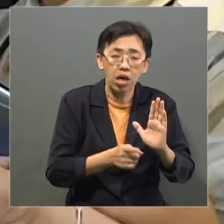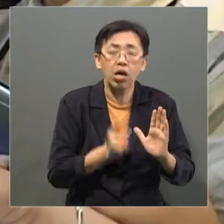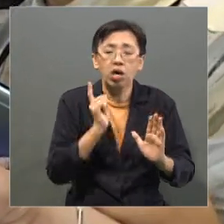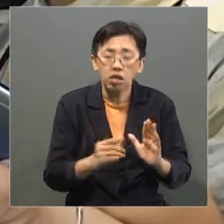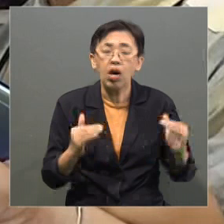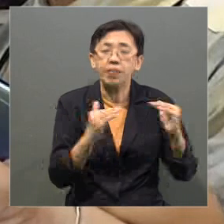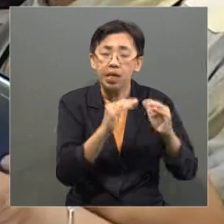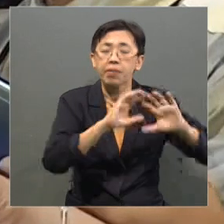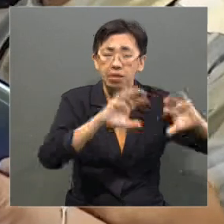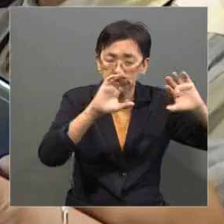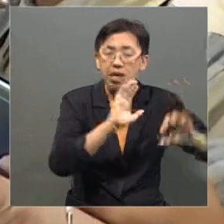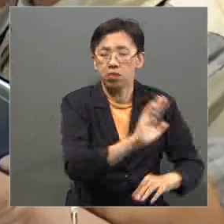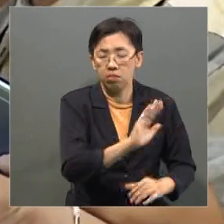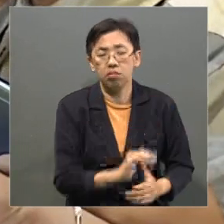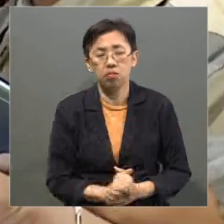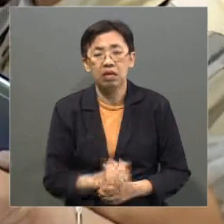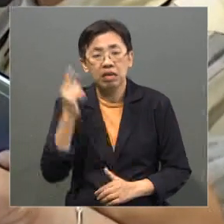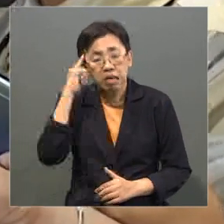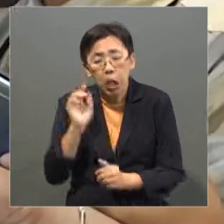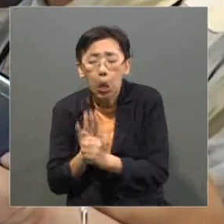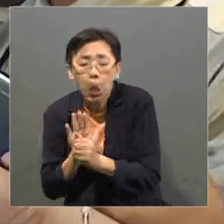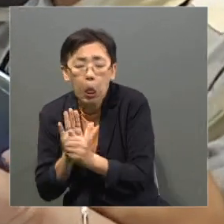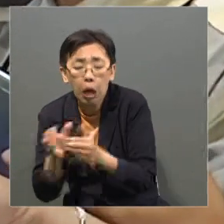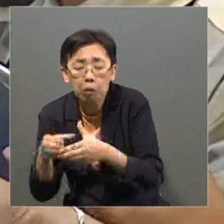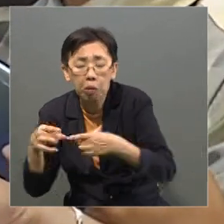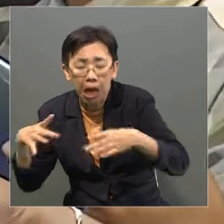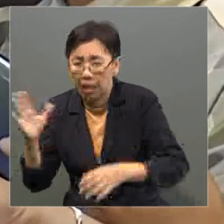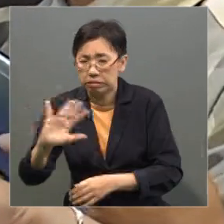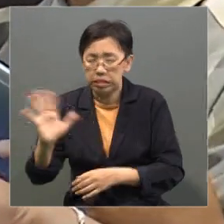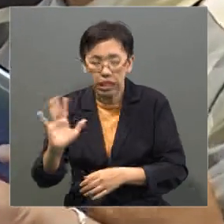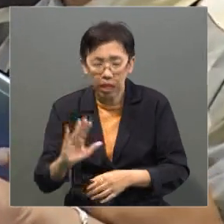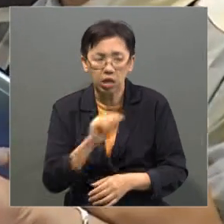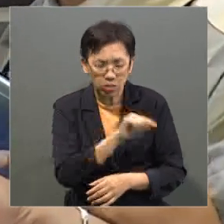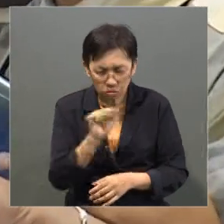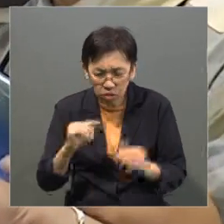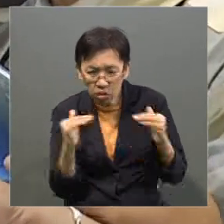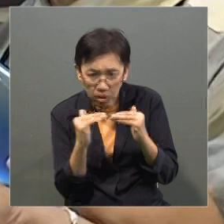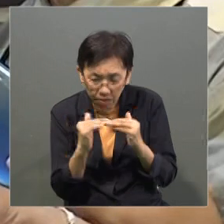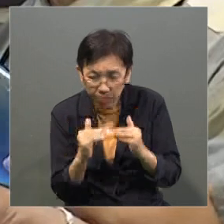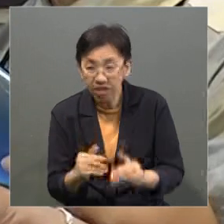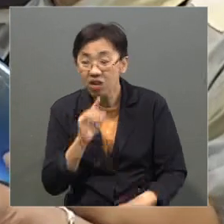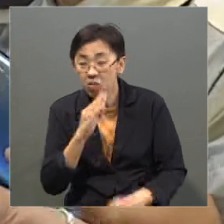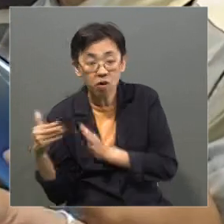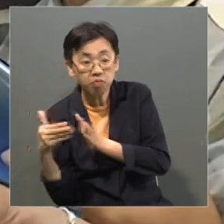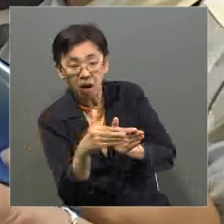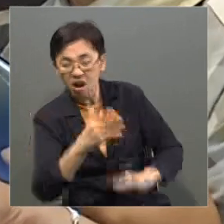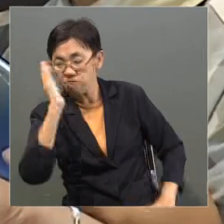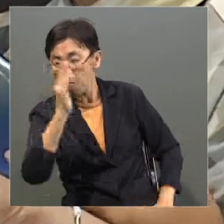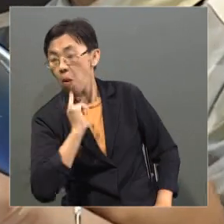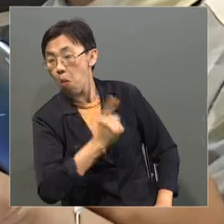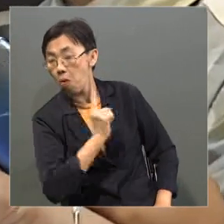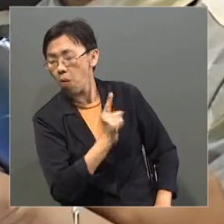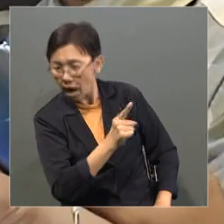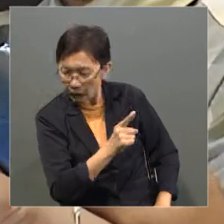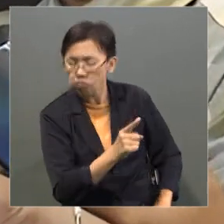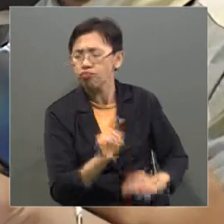กับฝั่งรัฐบาลด้วยนะครับไม่ใช่จะต้องเอาใจแต่ฝ่ายค้านอย่างเดียวฟังกล่าวหาก็ต้องฟังชี้แจงให้โอกาสรัฐบาลได้ชี้แจ